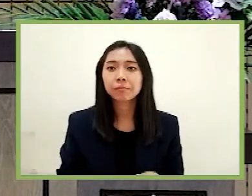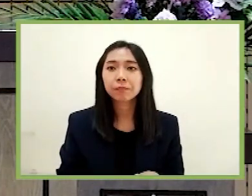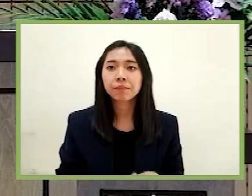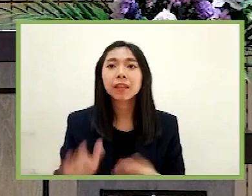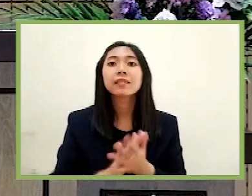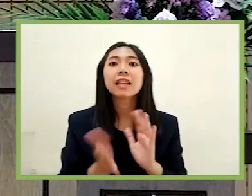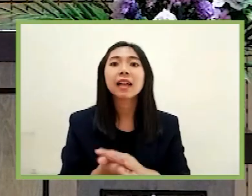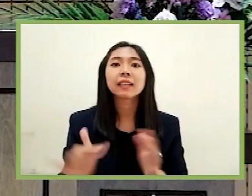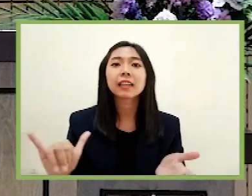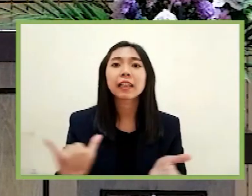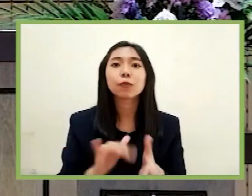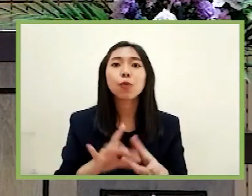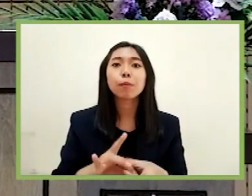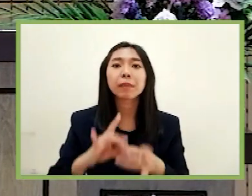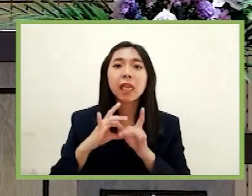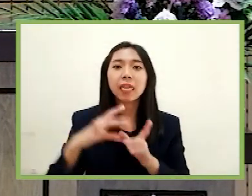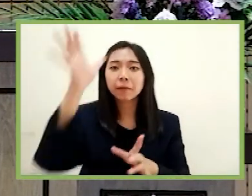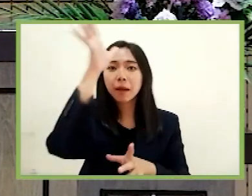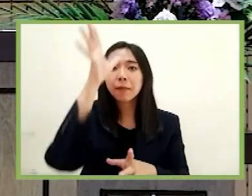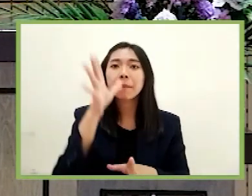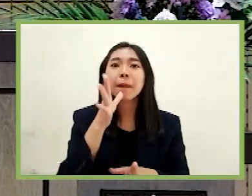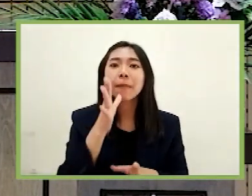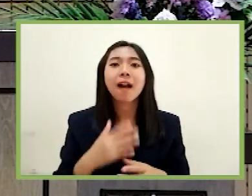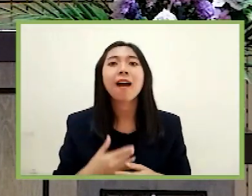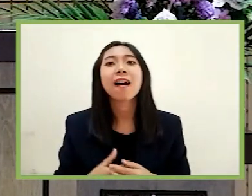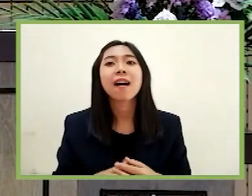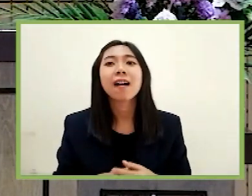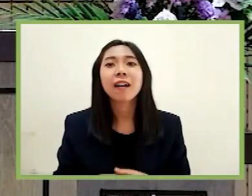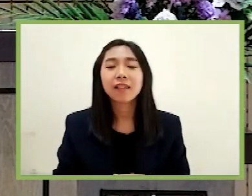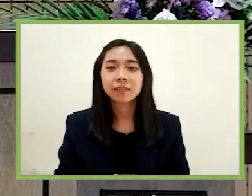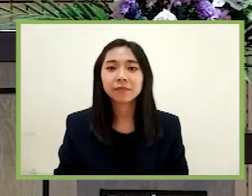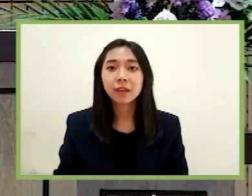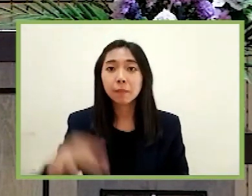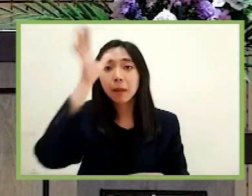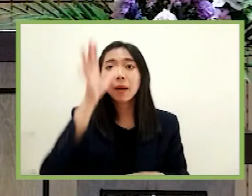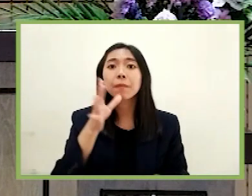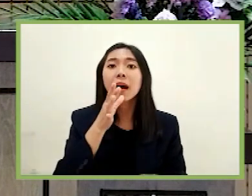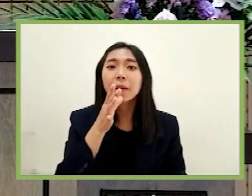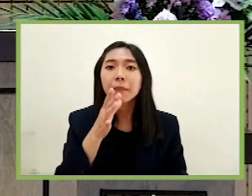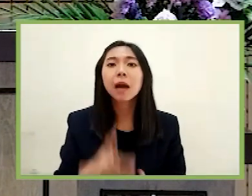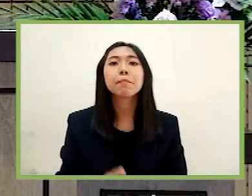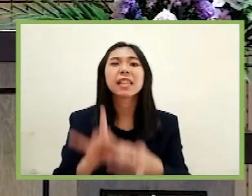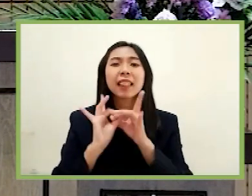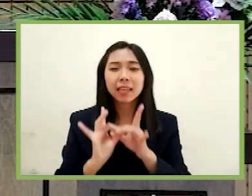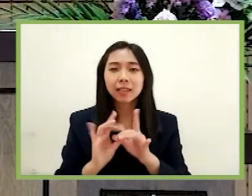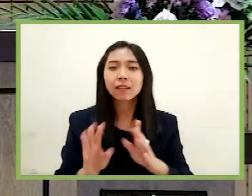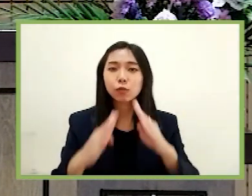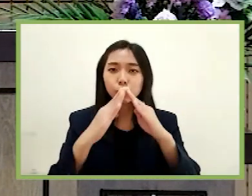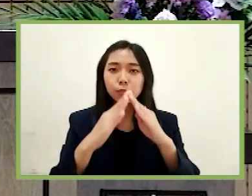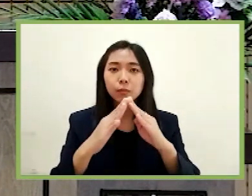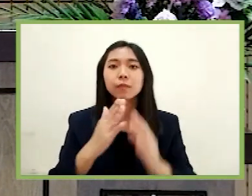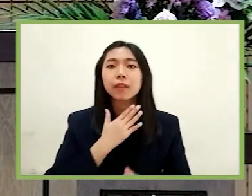itu adalah milik orang tuanya dan orang tuanya punya otoritas atas rumah itu